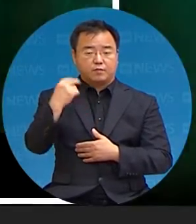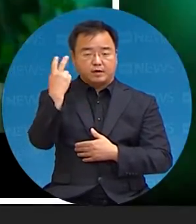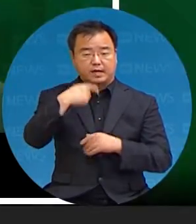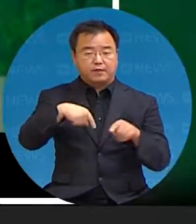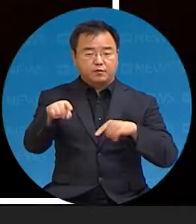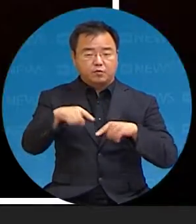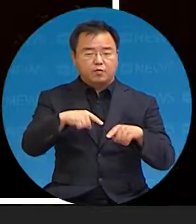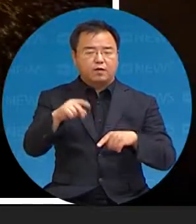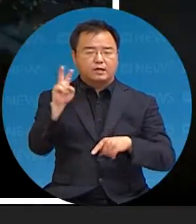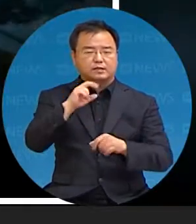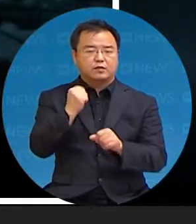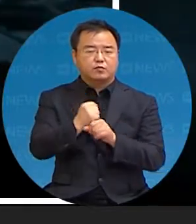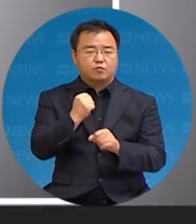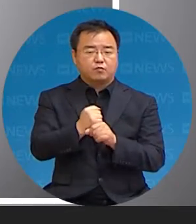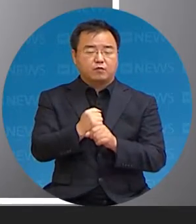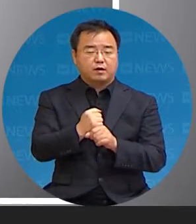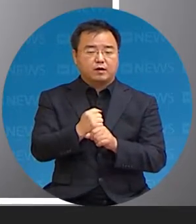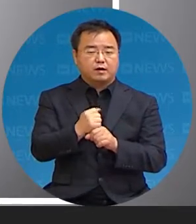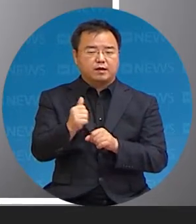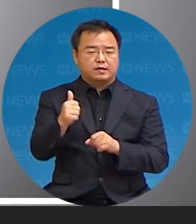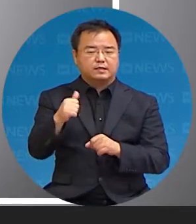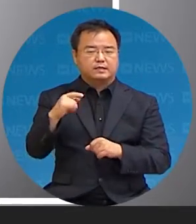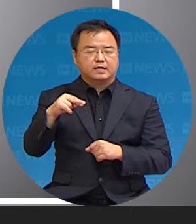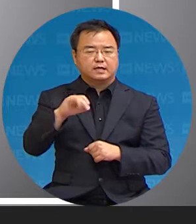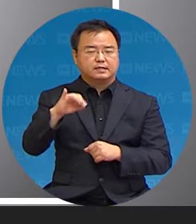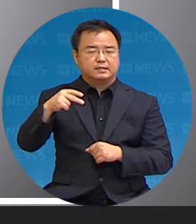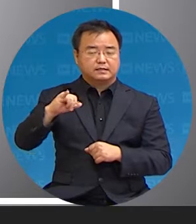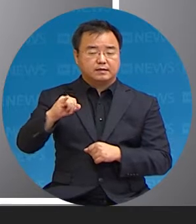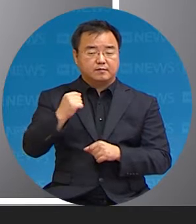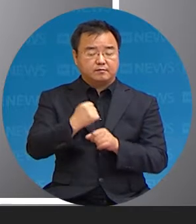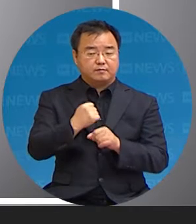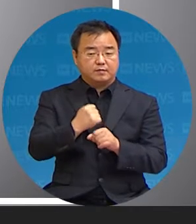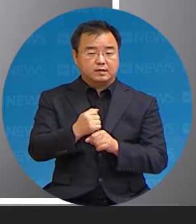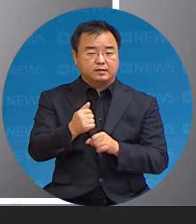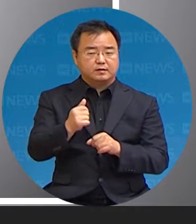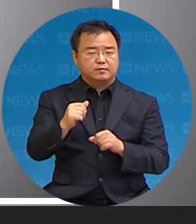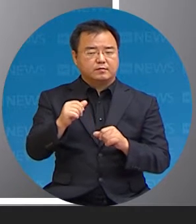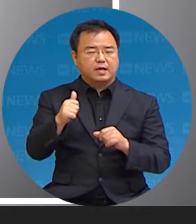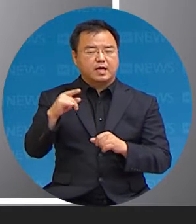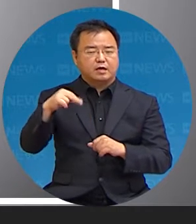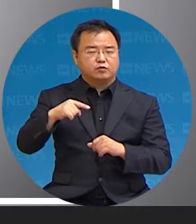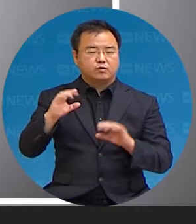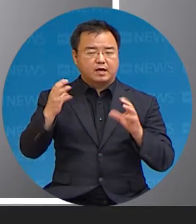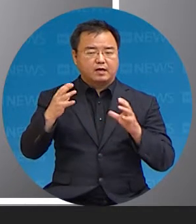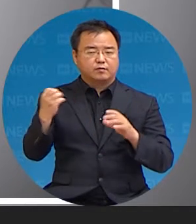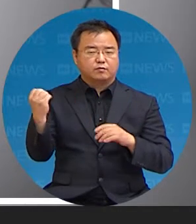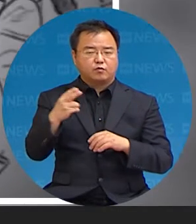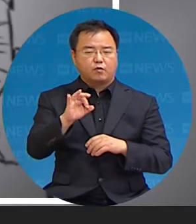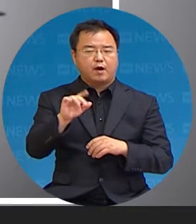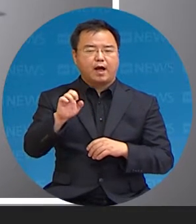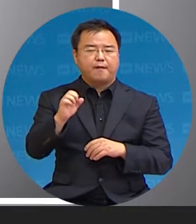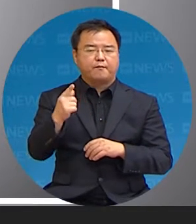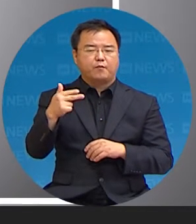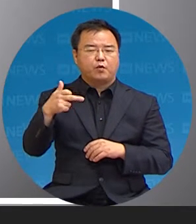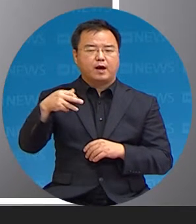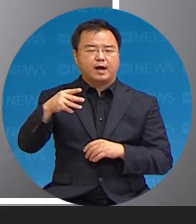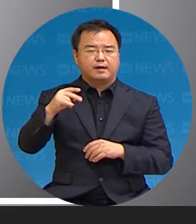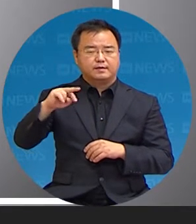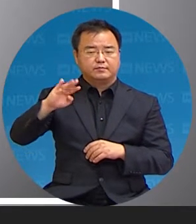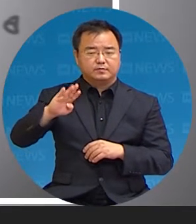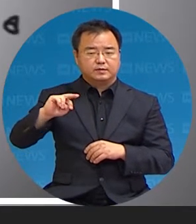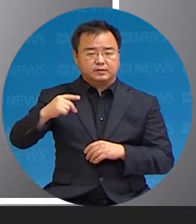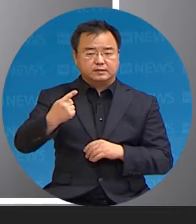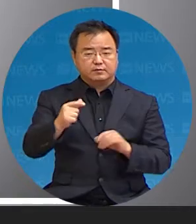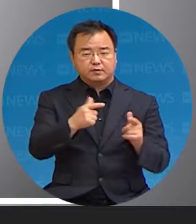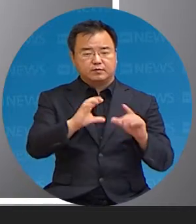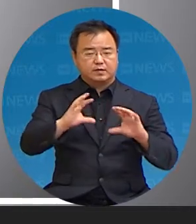제작한 해수의 아이부터 쿵푸팬더와 슈렉을 제작한 드림웍스의 단편 아포칼립스까지 세계적인 화제작도